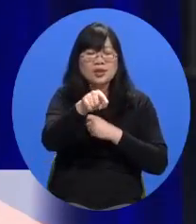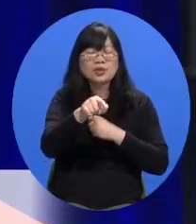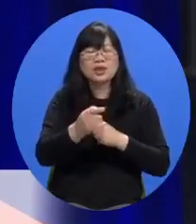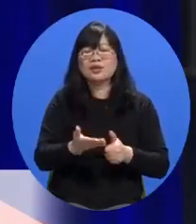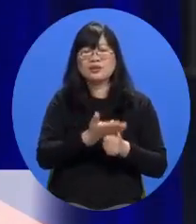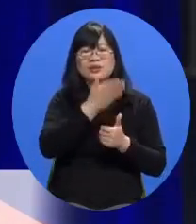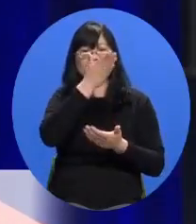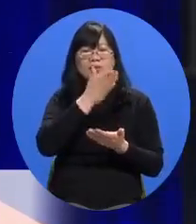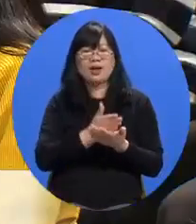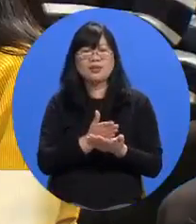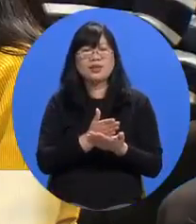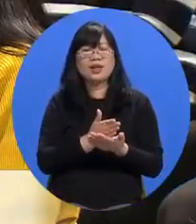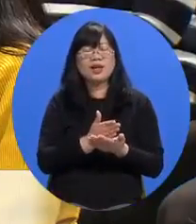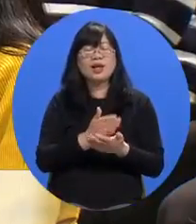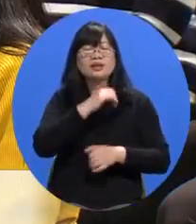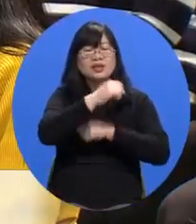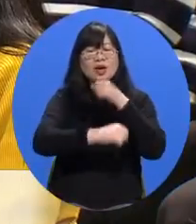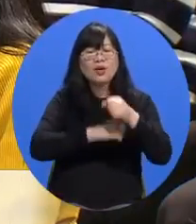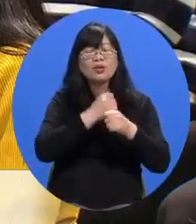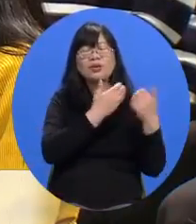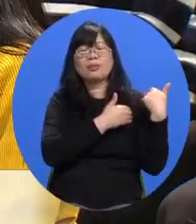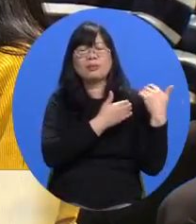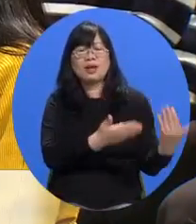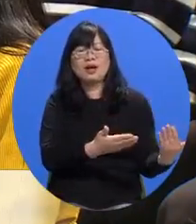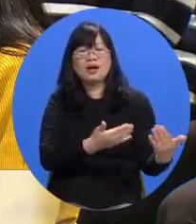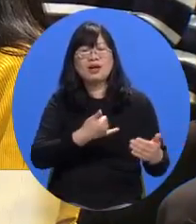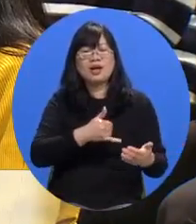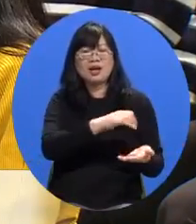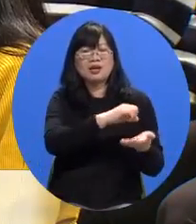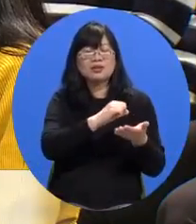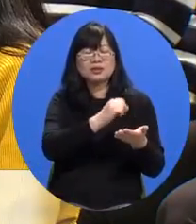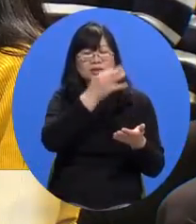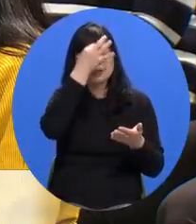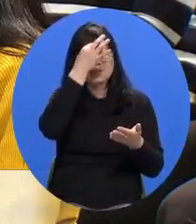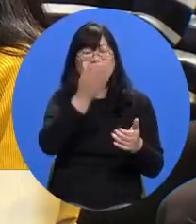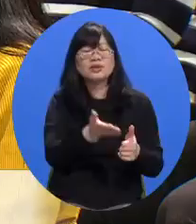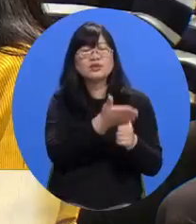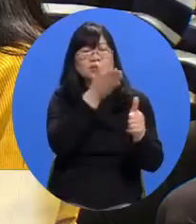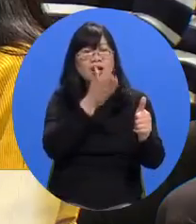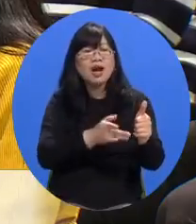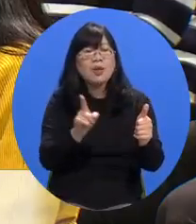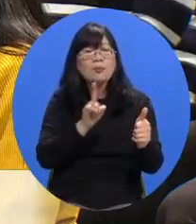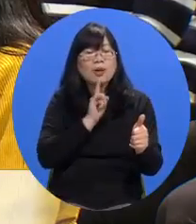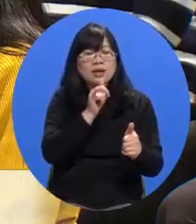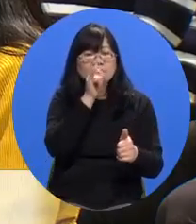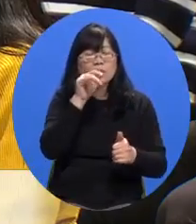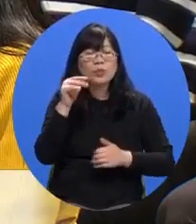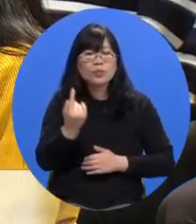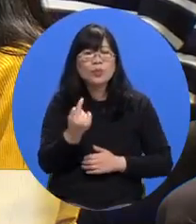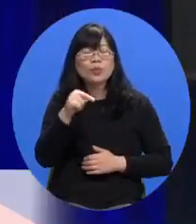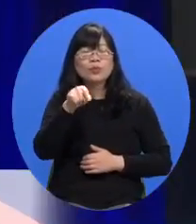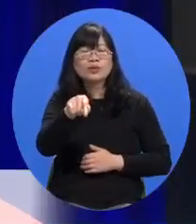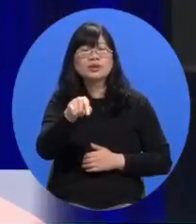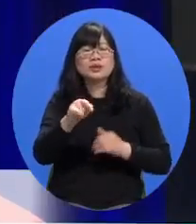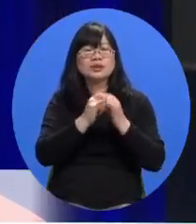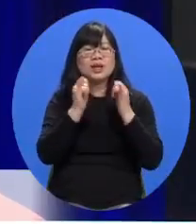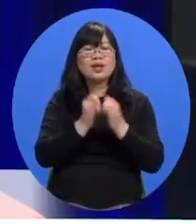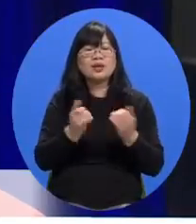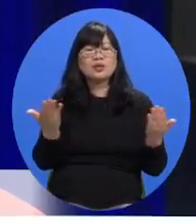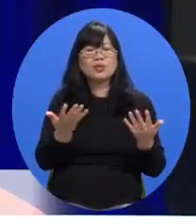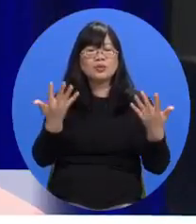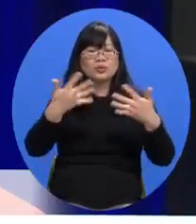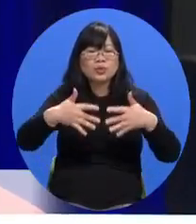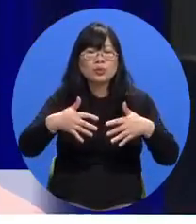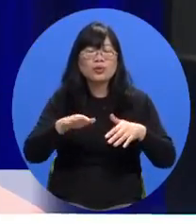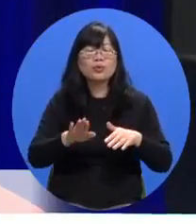키우지 말아라. 그 아이를 좀 자유롭게 내버려 둬라. 아이가 갖고 있는 재능대로 키우세요. 아무리 얘기를 해도요. 이 사회의 노동 조건과